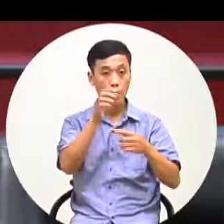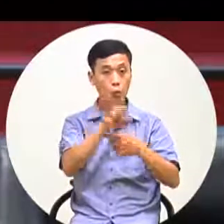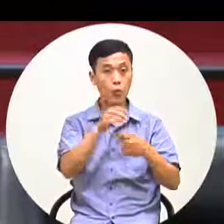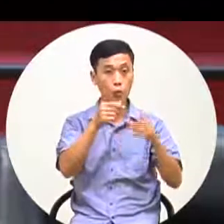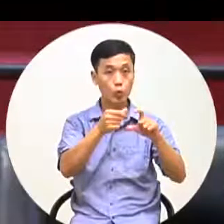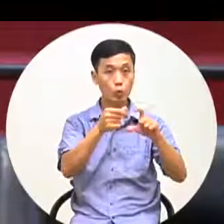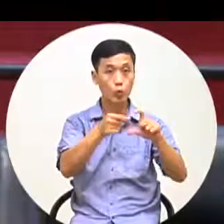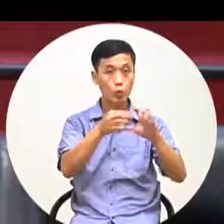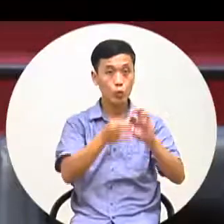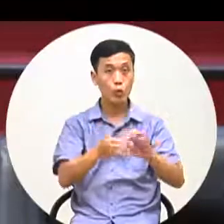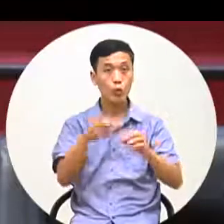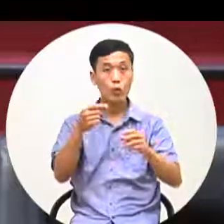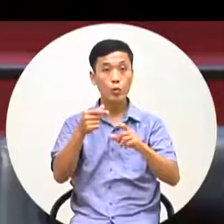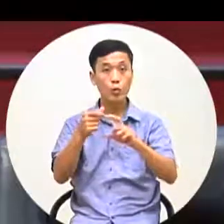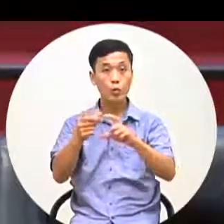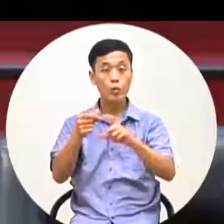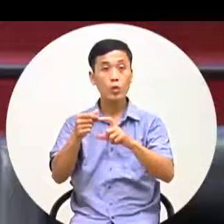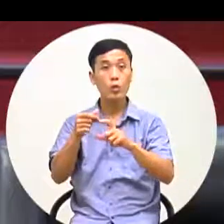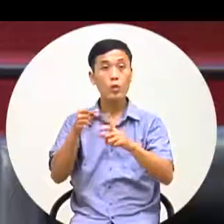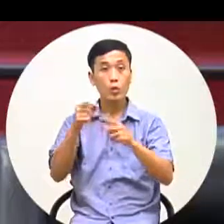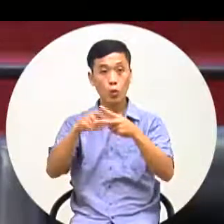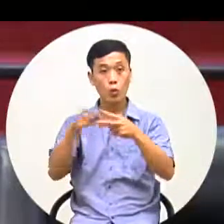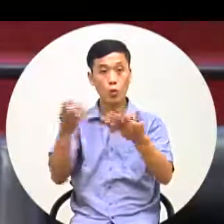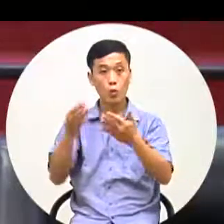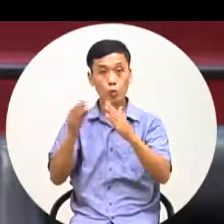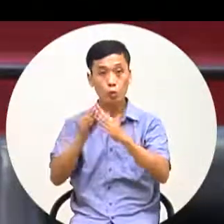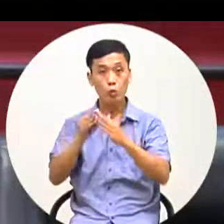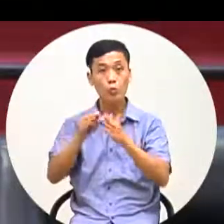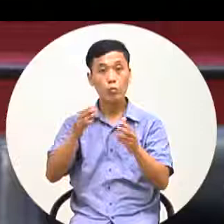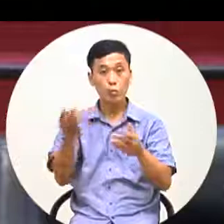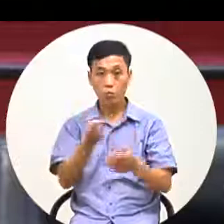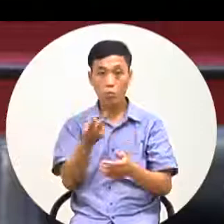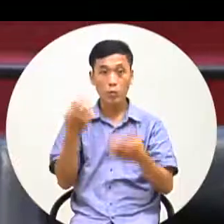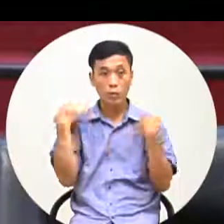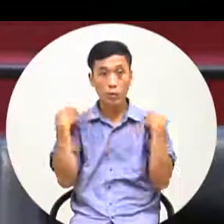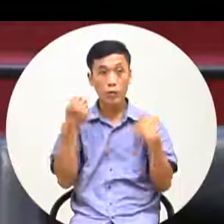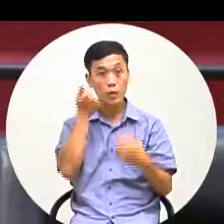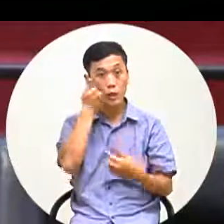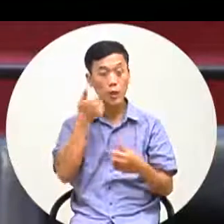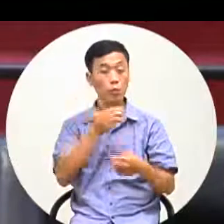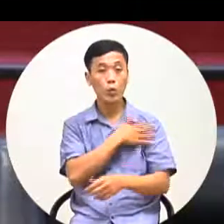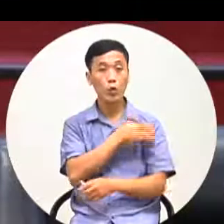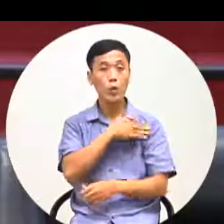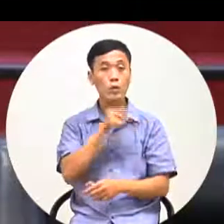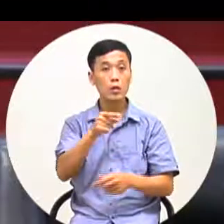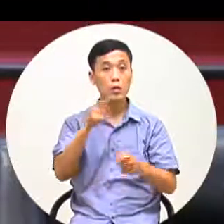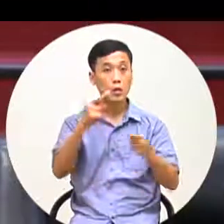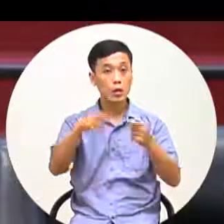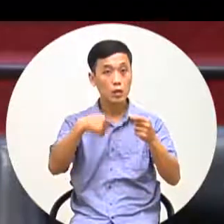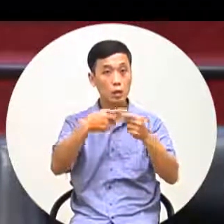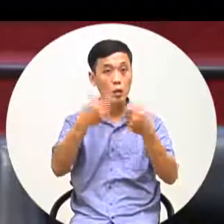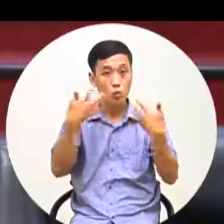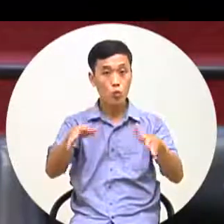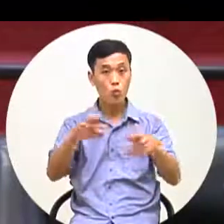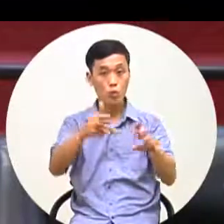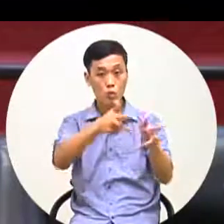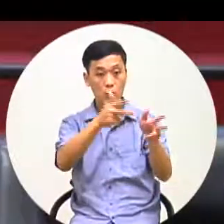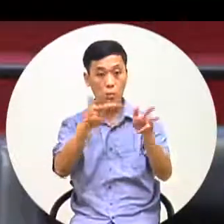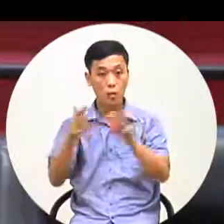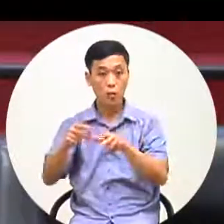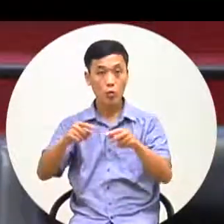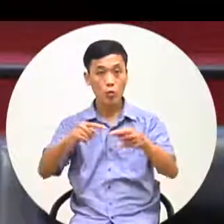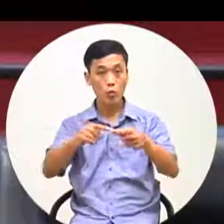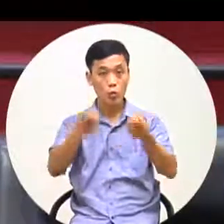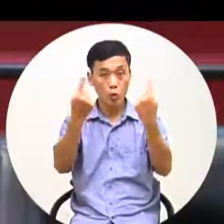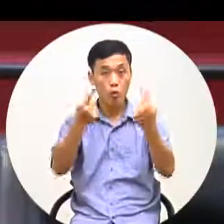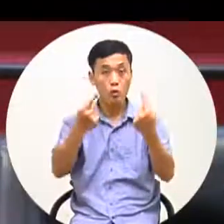但是已经超过1年半了。桥断了， 农民要绕到这对面来啊，